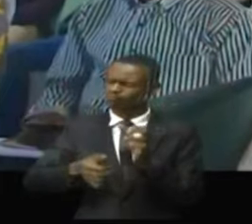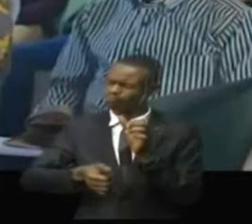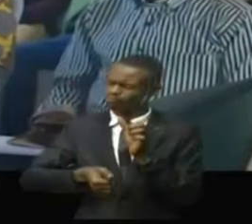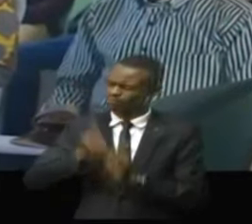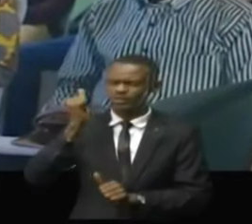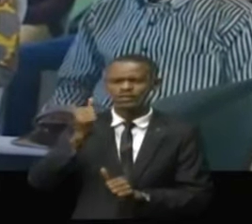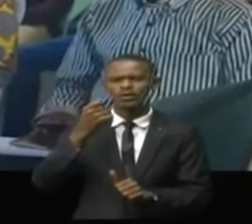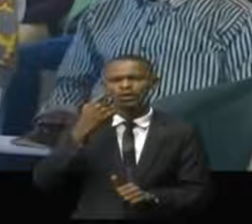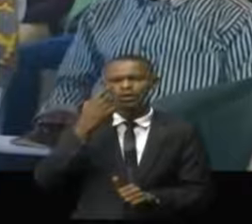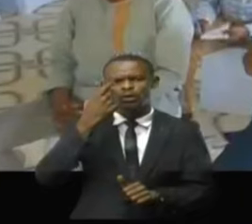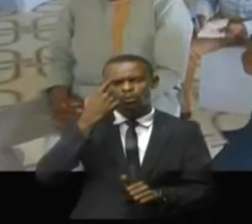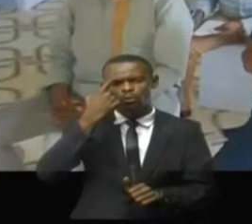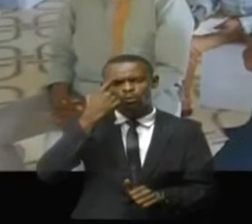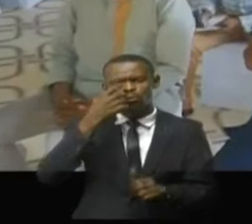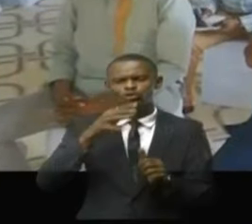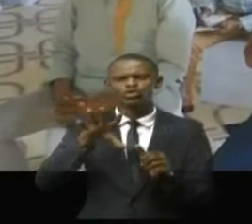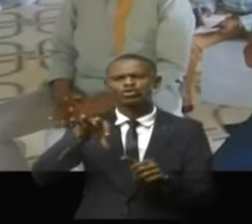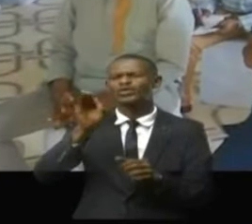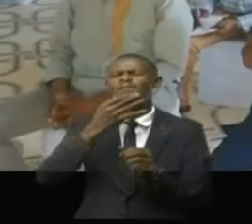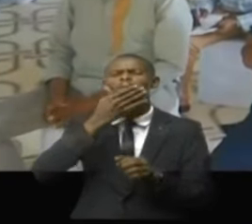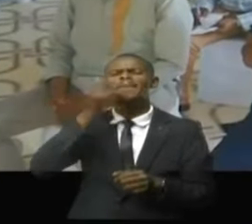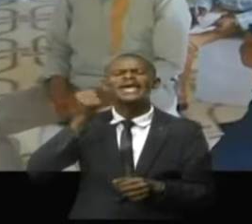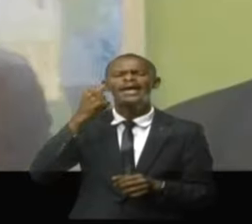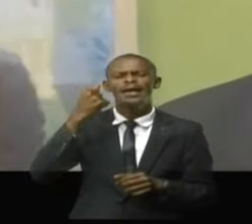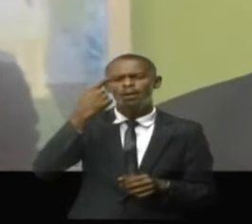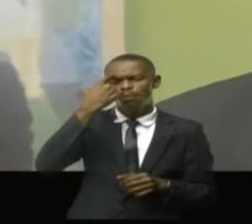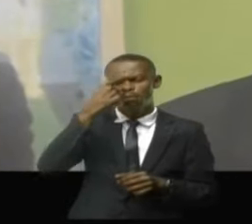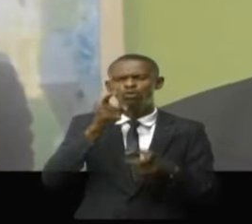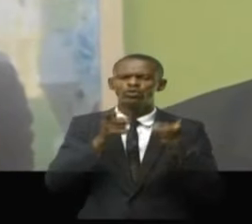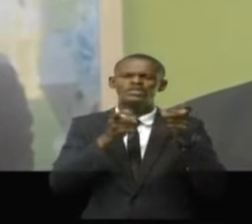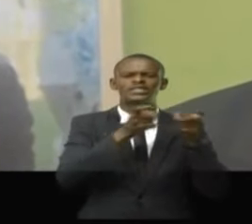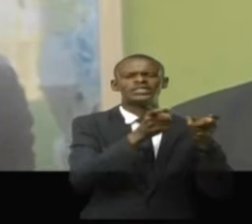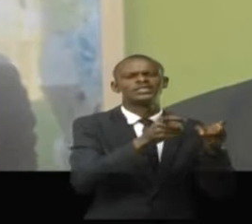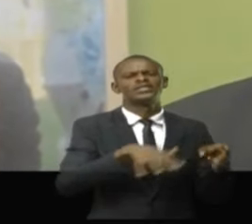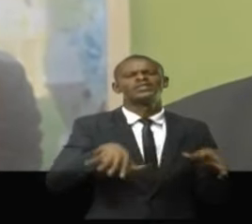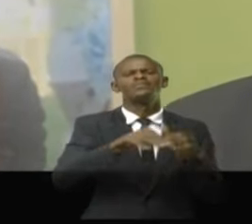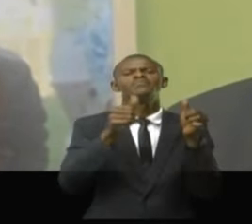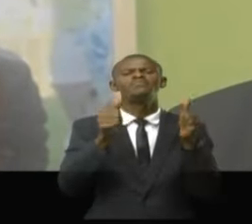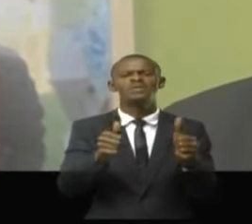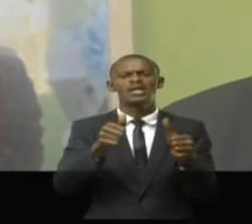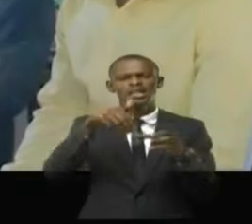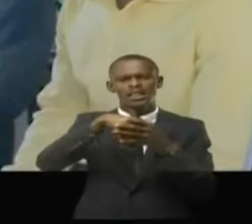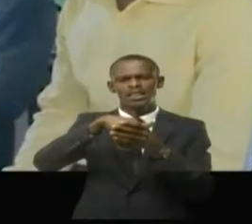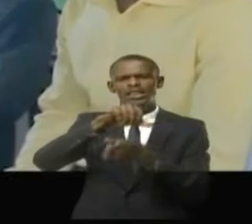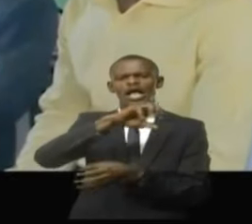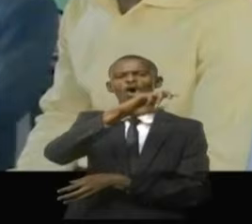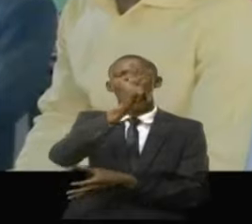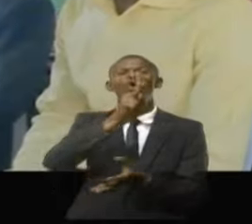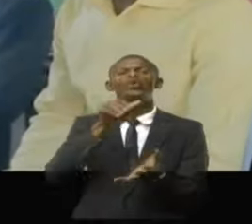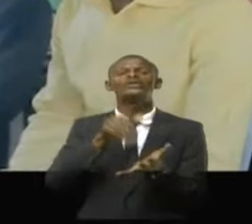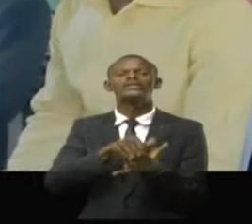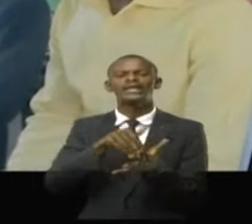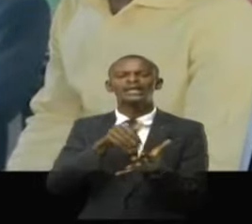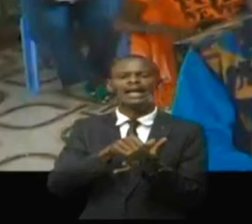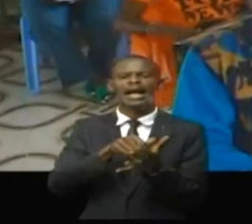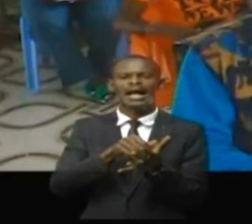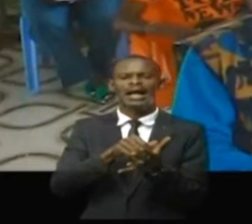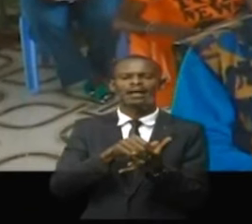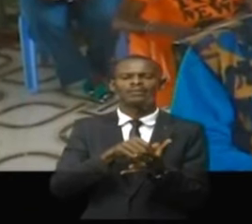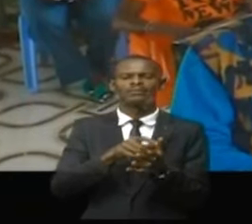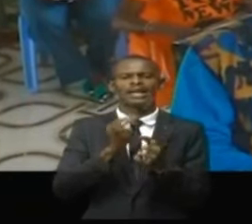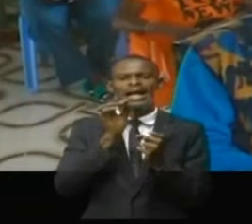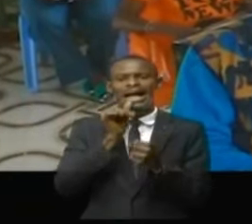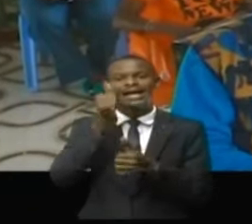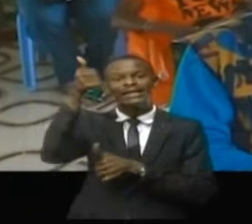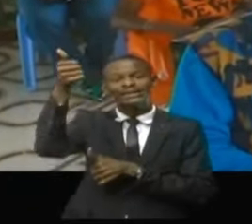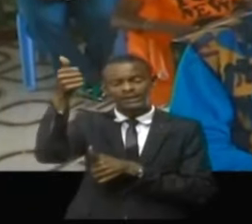supérieur des sciences de santé et de développement, ISSD, à Kasangoulou, dans le Congo central, a été une opportunité unique de